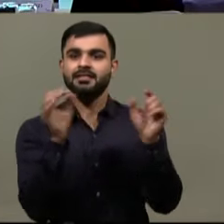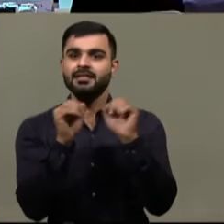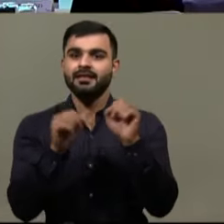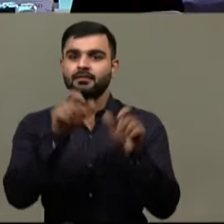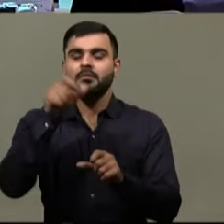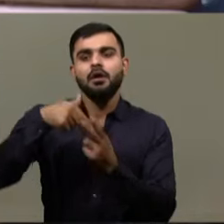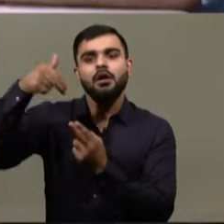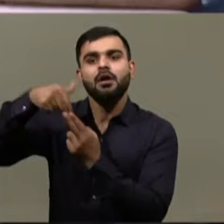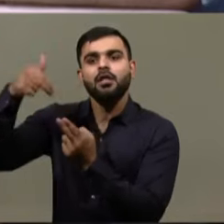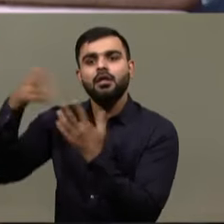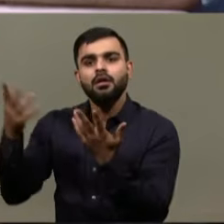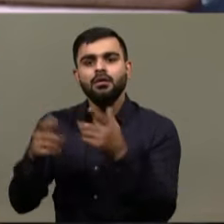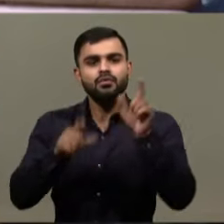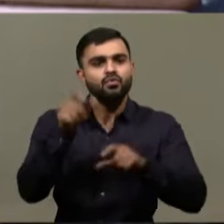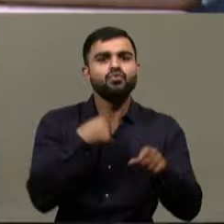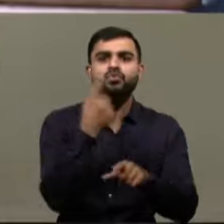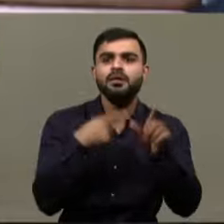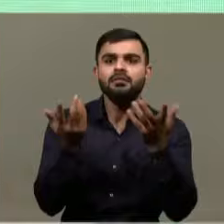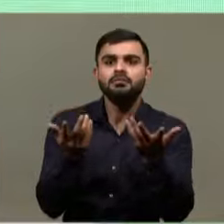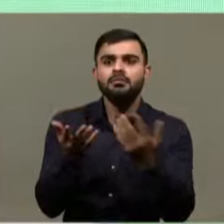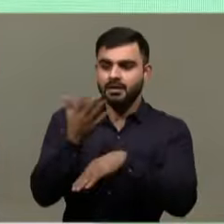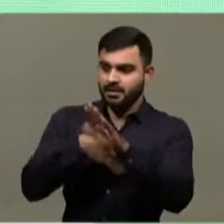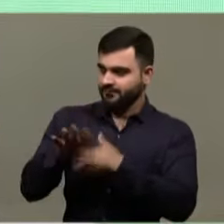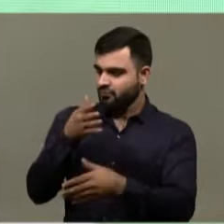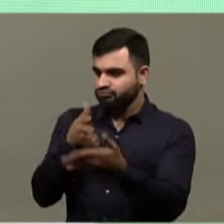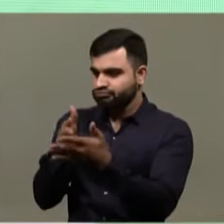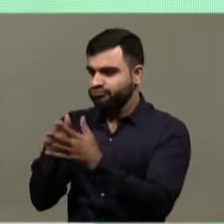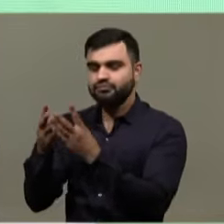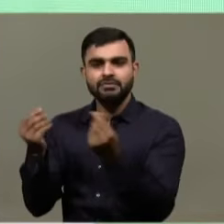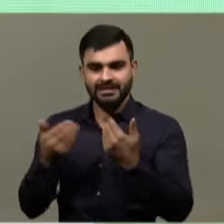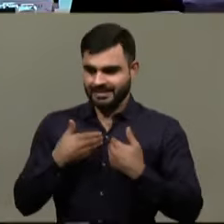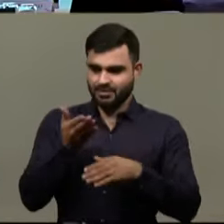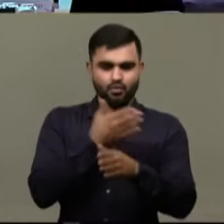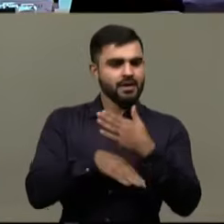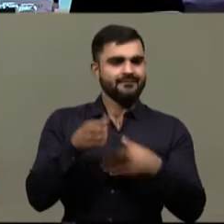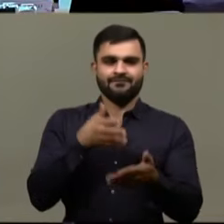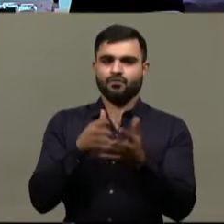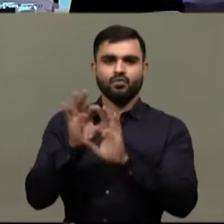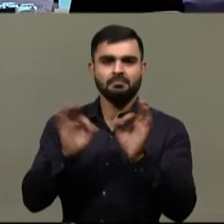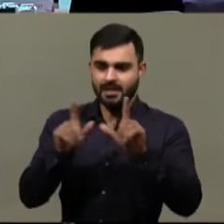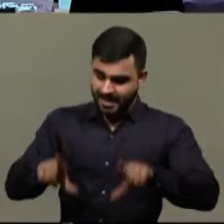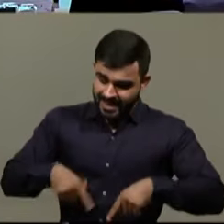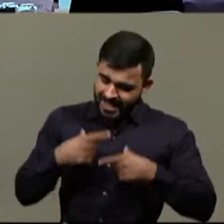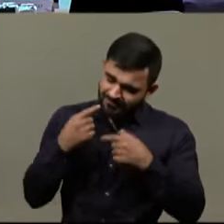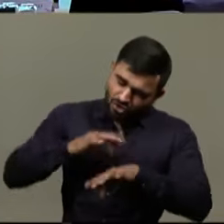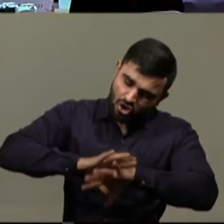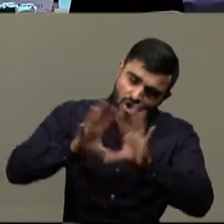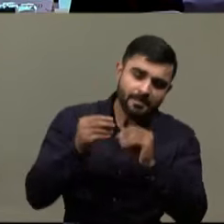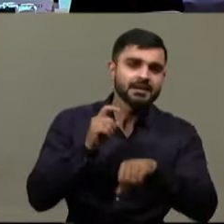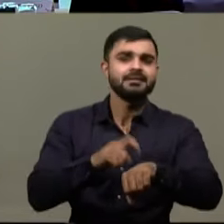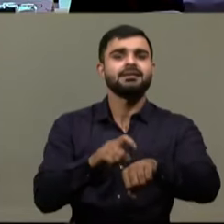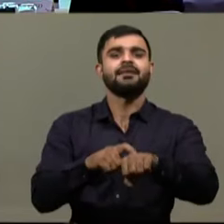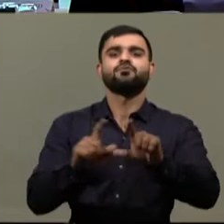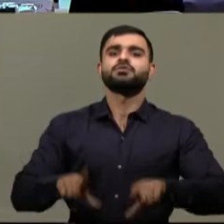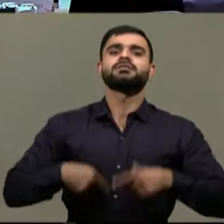दो ही कहानियां आती हैं उन लोगों की हु हैव ओवरकम देर डिसेबिलिटी वी हैव नॉट ओवरकम आवर डिसेबिलिटी वी लिव विद ईच एंड एवरी मोमेंट विद आवर